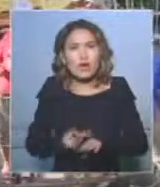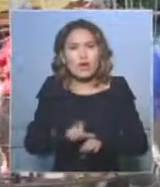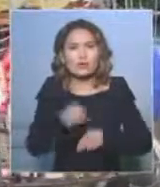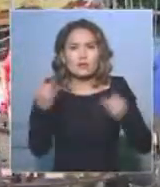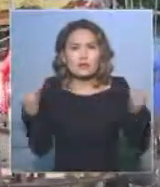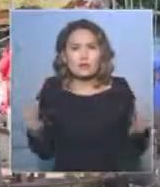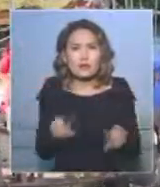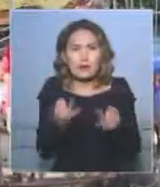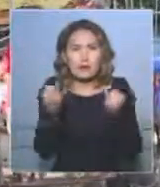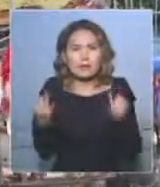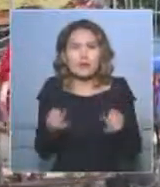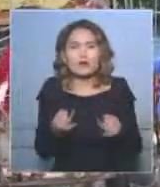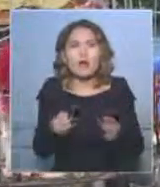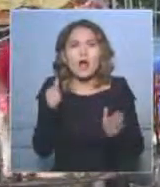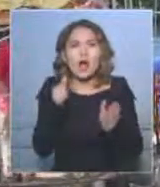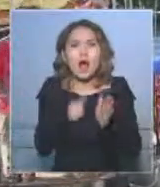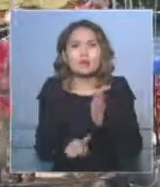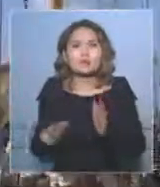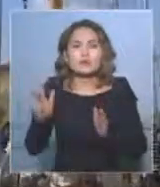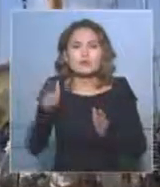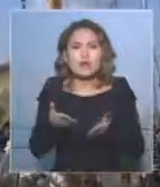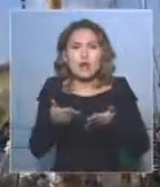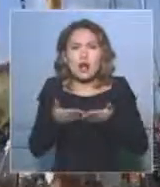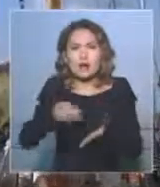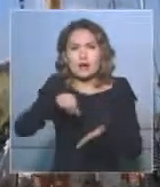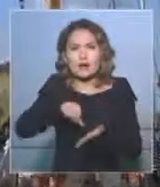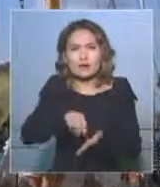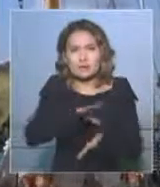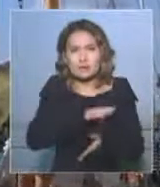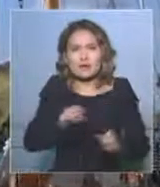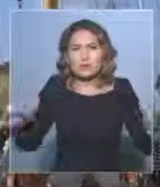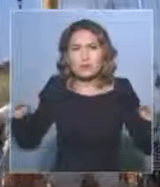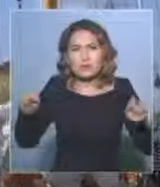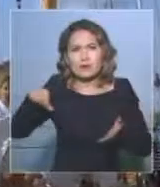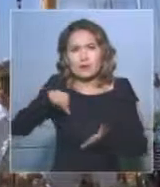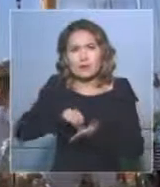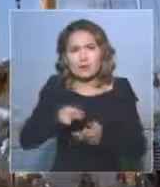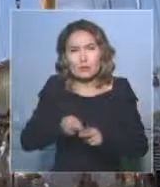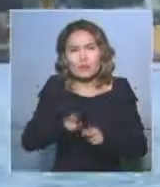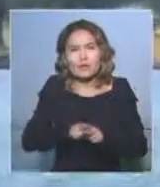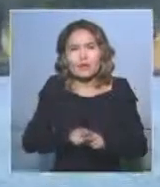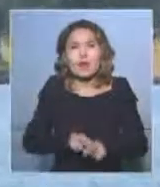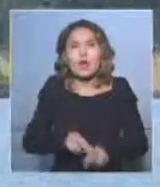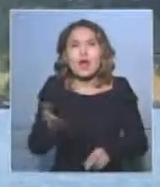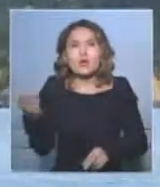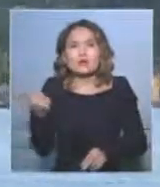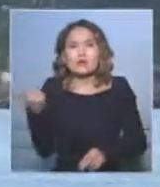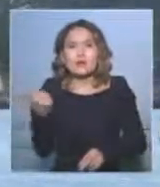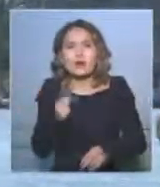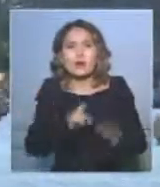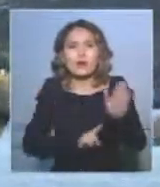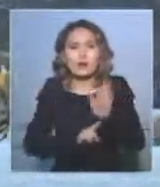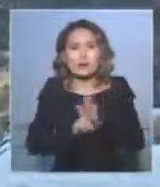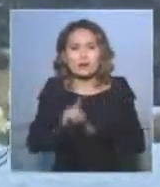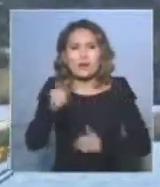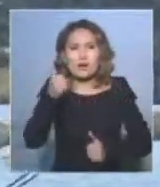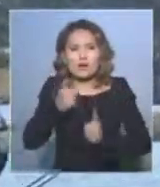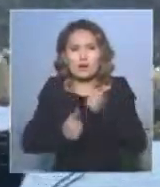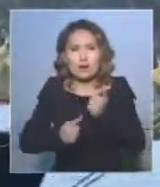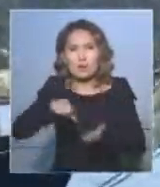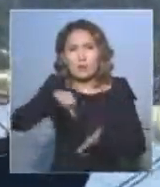қатысатын қайықтардың тізімі 63-ке жетсе, теңізшілер саны 500-ге жуықтайды. Өткен аптада басталған регатаға